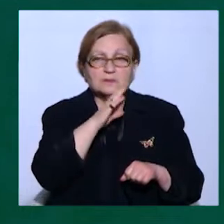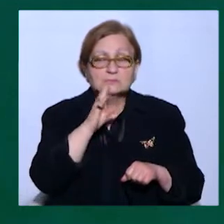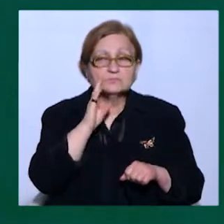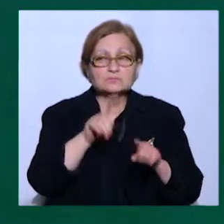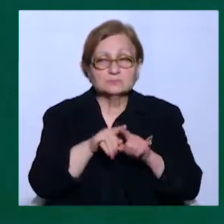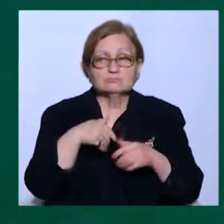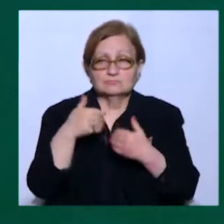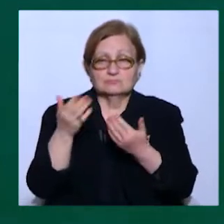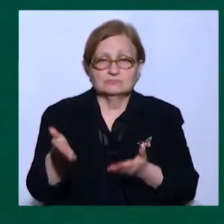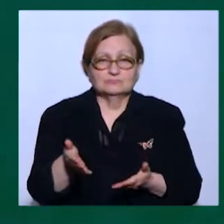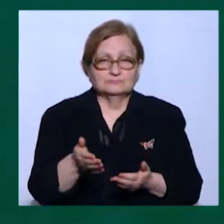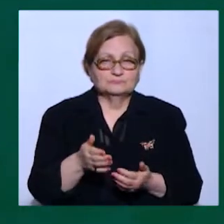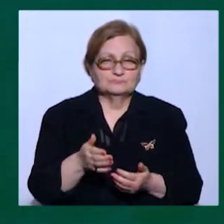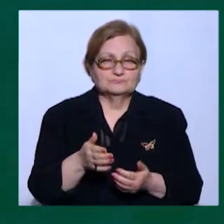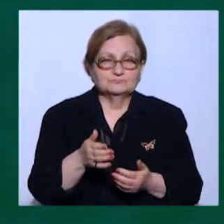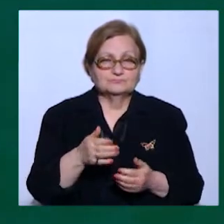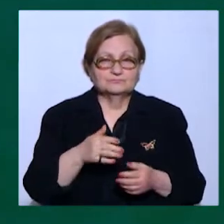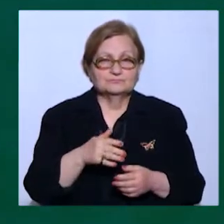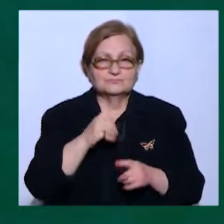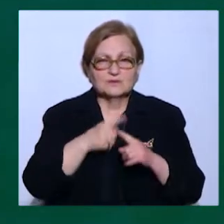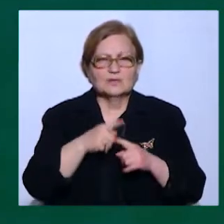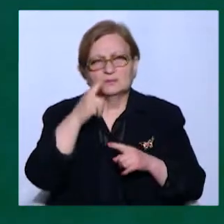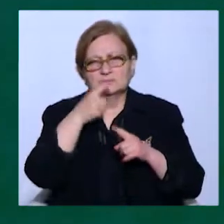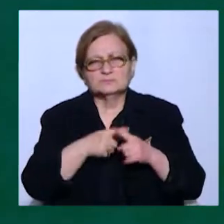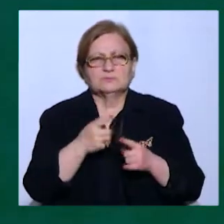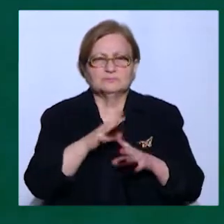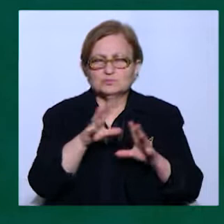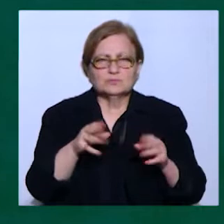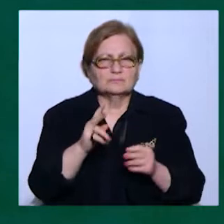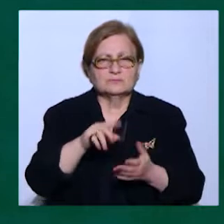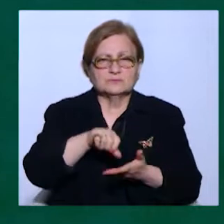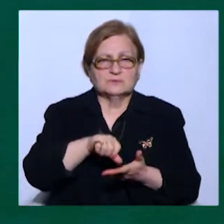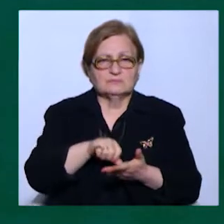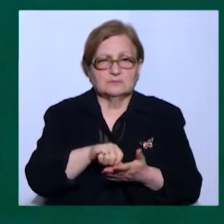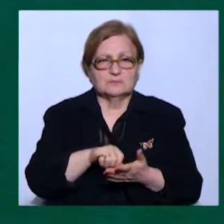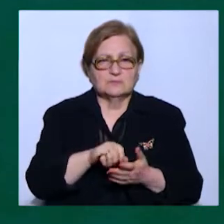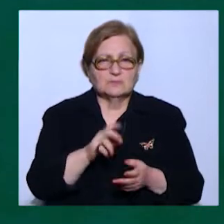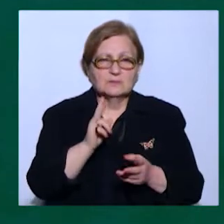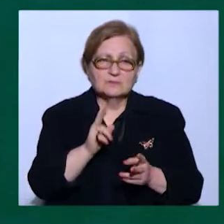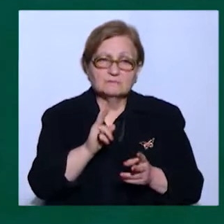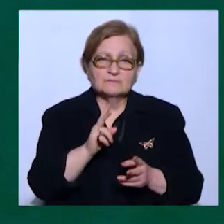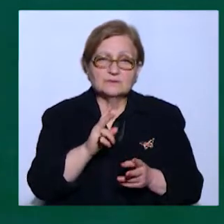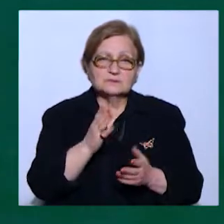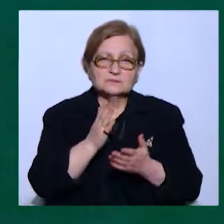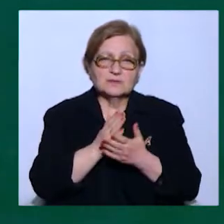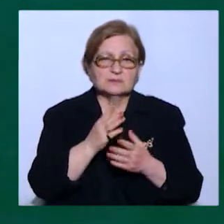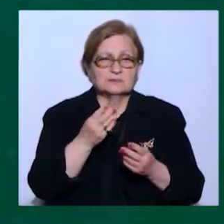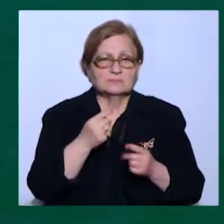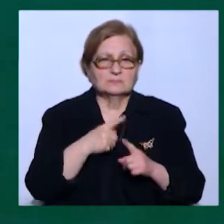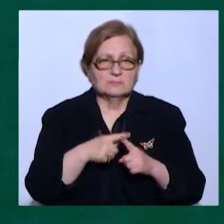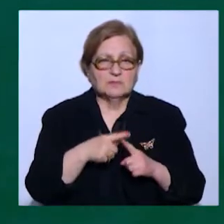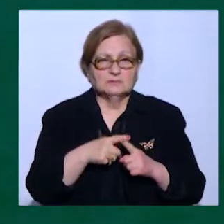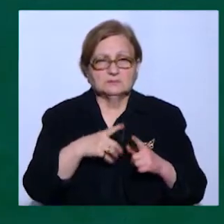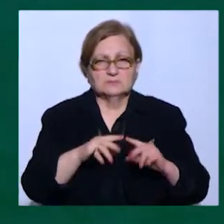მიმართავ, თქვენს გულშემატკივრებს, სახლში დეძმებს და დეებს, ძმებს, ყველას, ვინც არ უნდა იყოს, ყველა ის, რომელიც შეიძლება იყოს მასწავლებელი. და